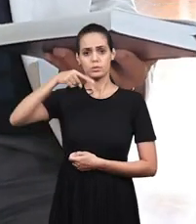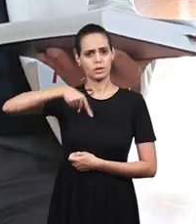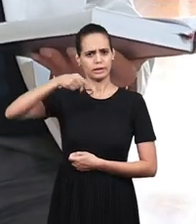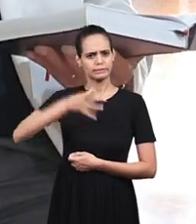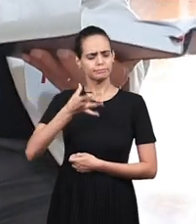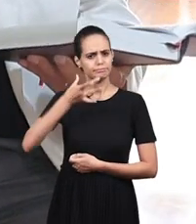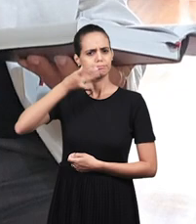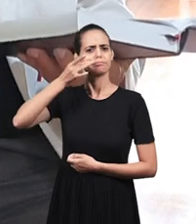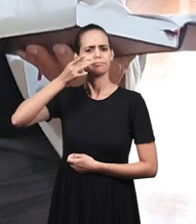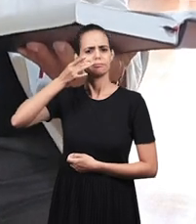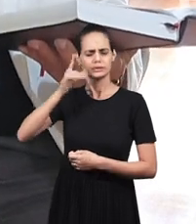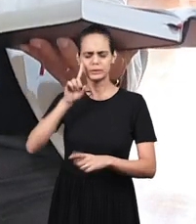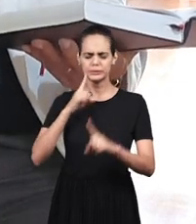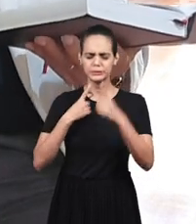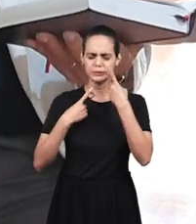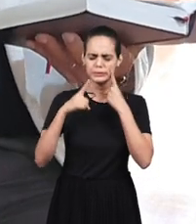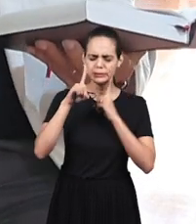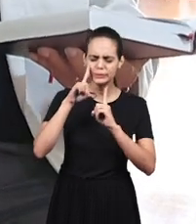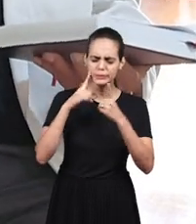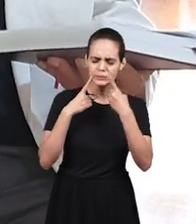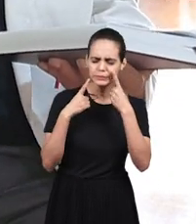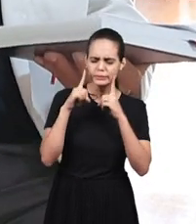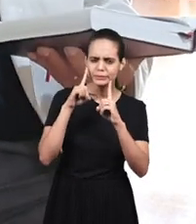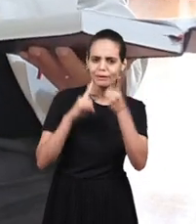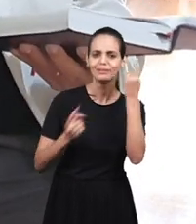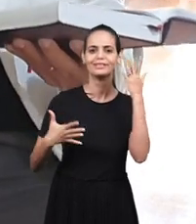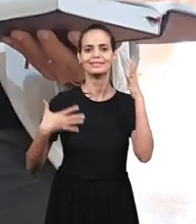жил здесь на земле, Он плакал,